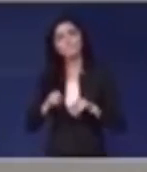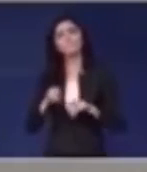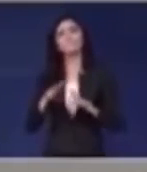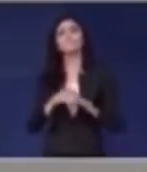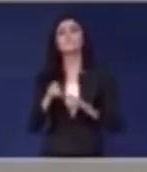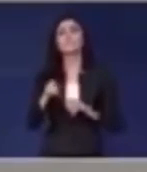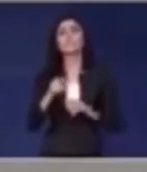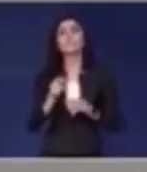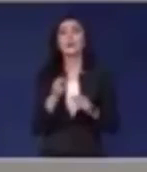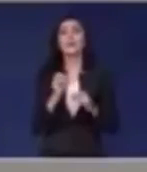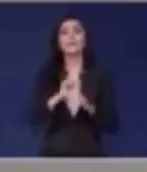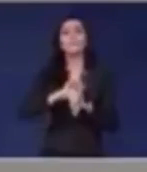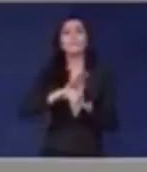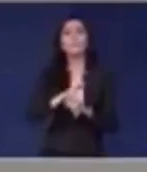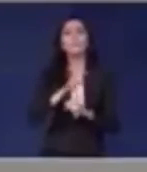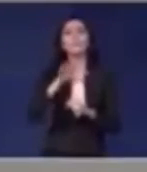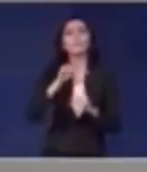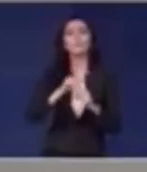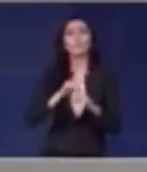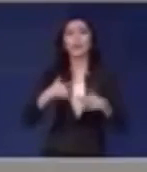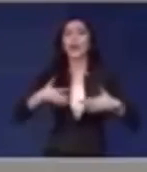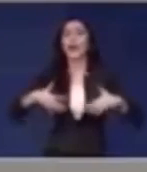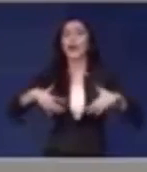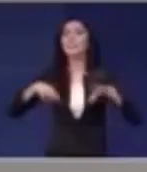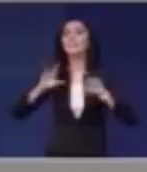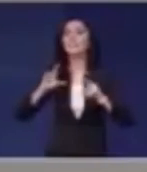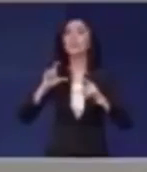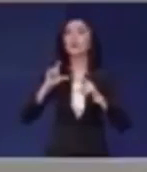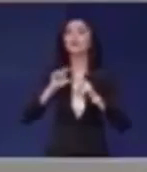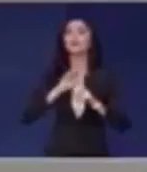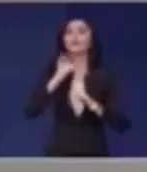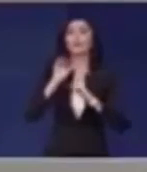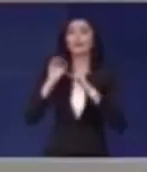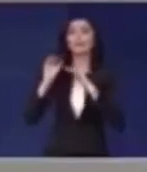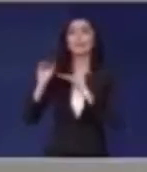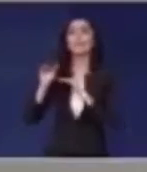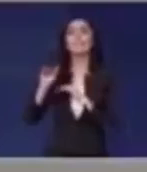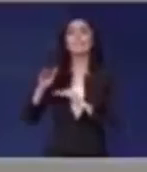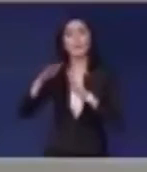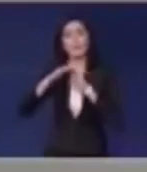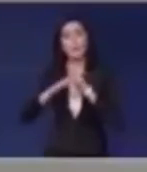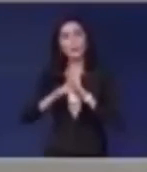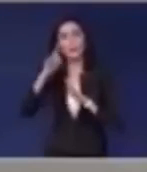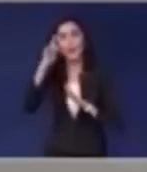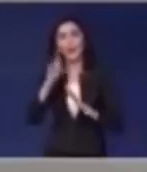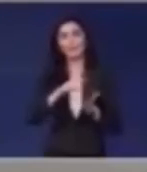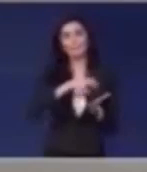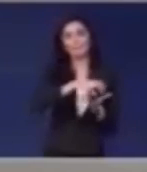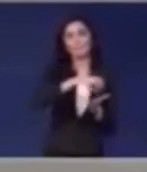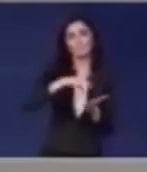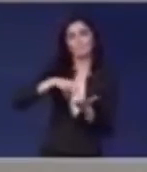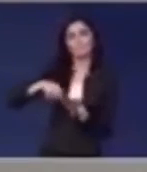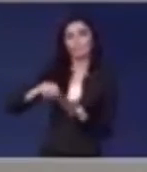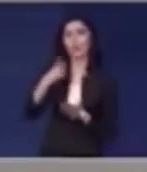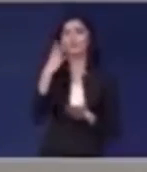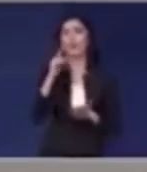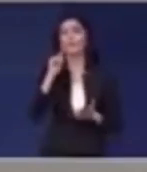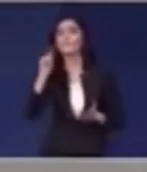salgın kapsamında hazırladığımız sosyal destek programının ilki fazında